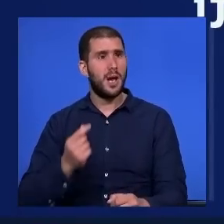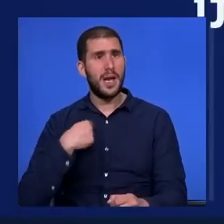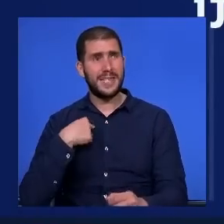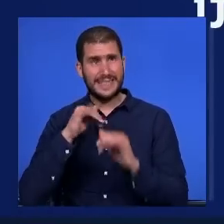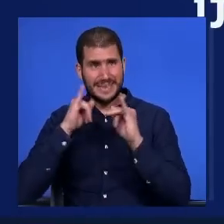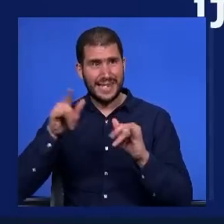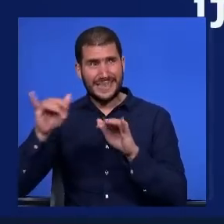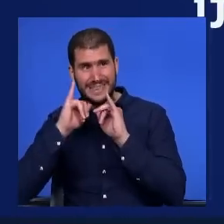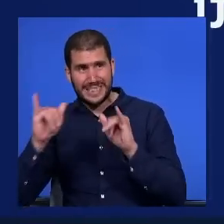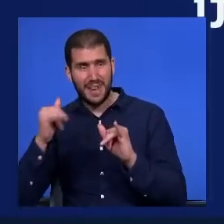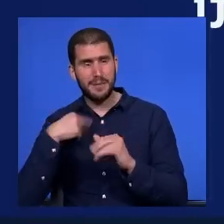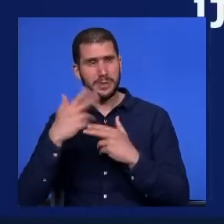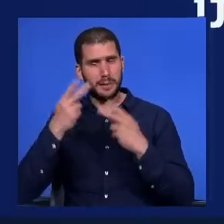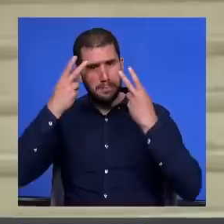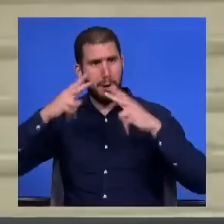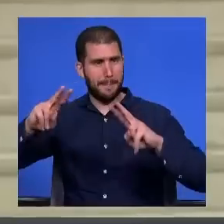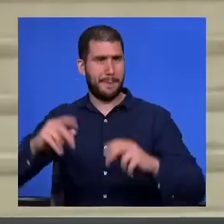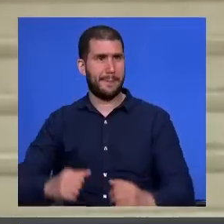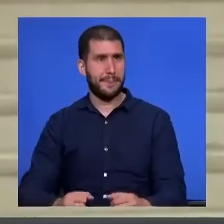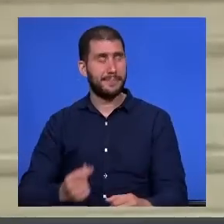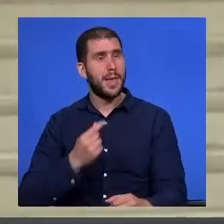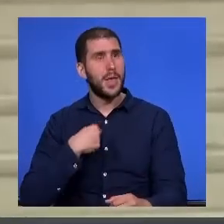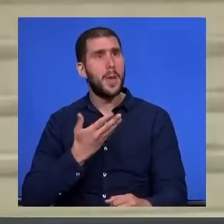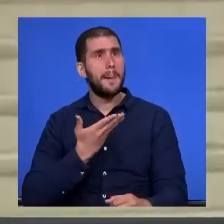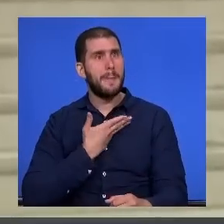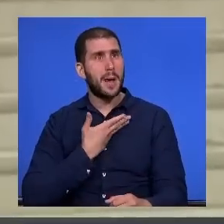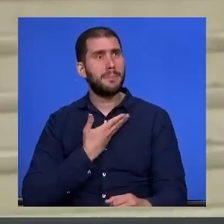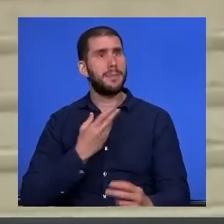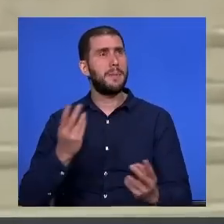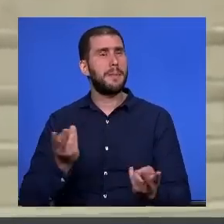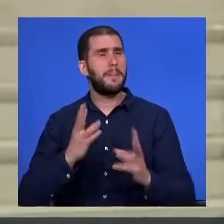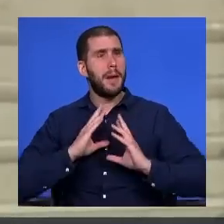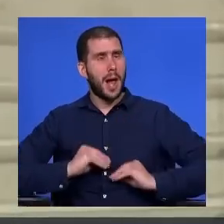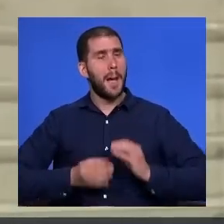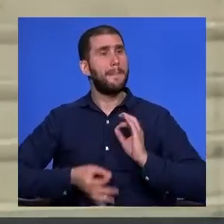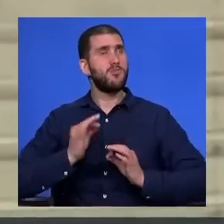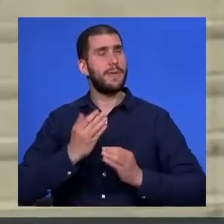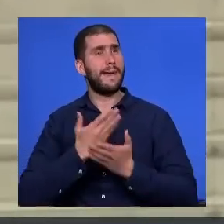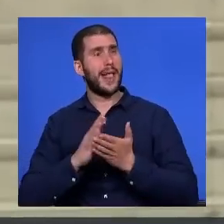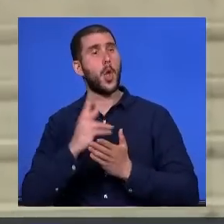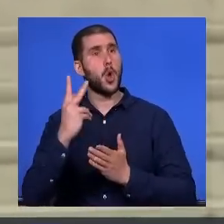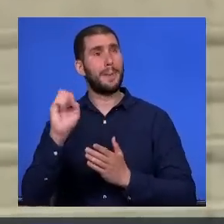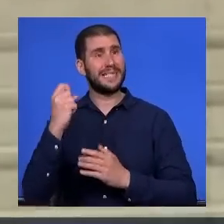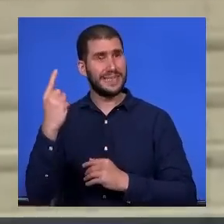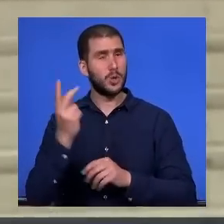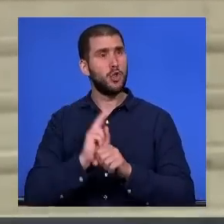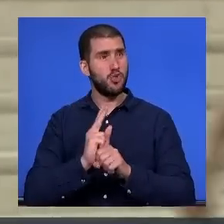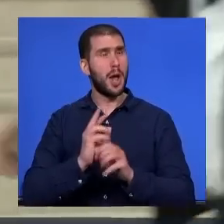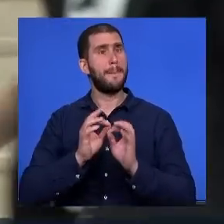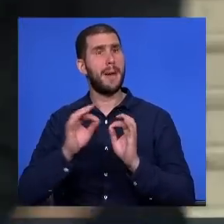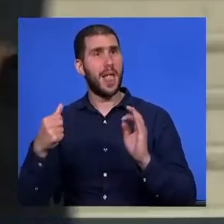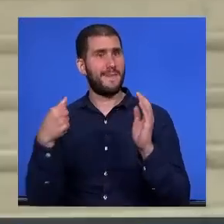היא צרחה, ואז התפוצצתי. אנחנו מקבלים בהקלה רבה את העובדה שבית המשפט קבע שקובי סטרוג שיקר מההתחלה עד